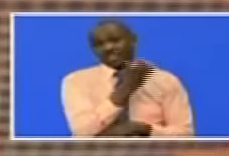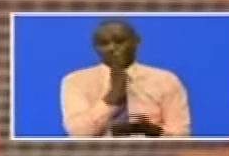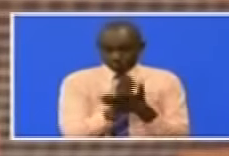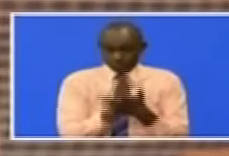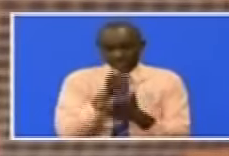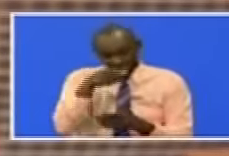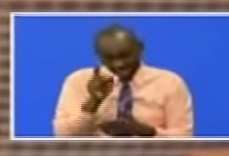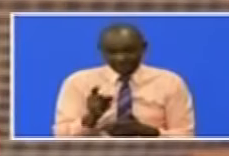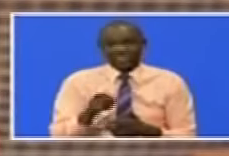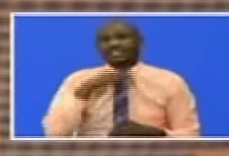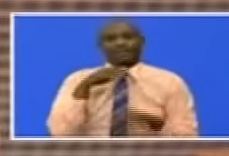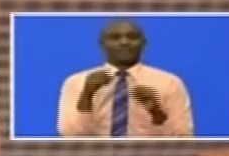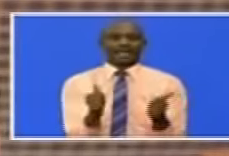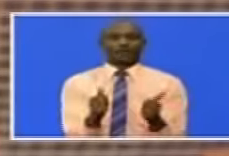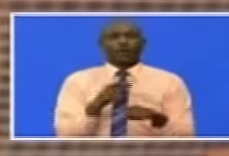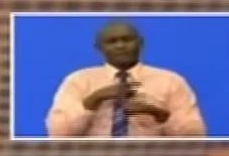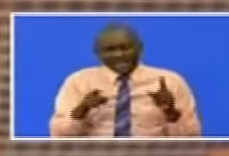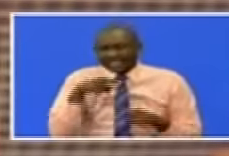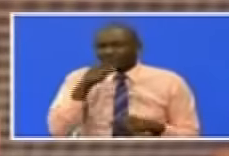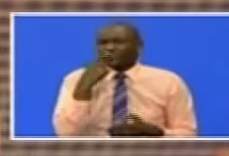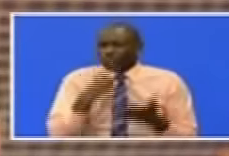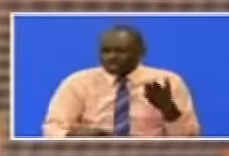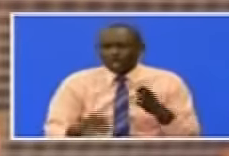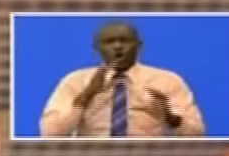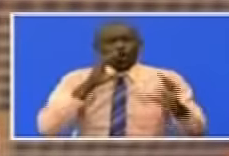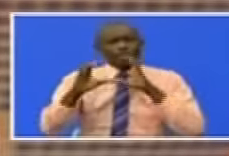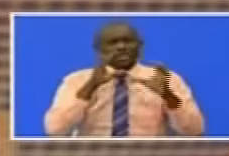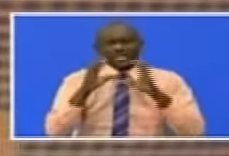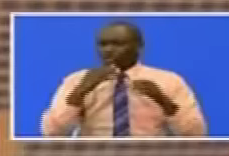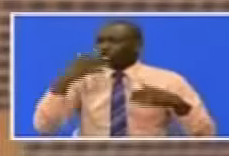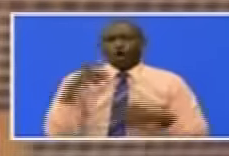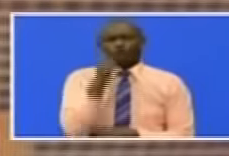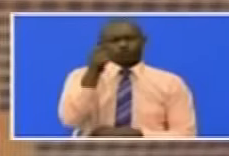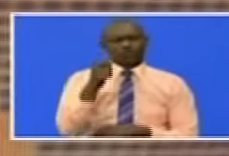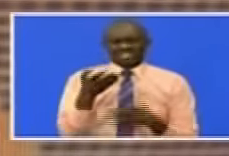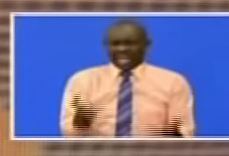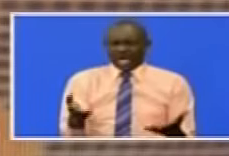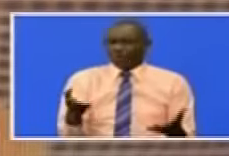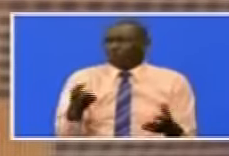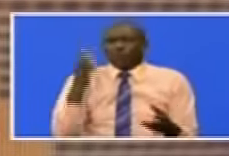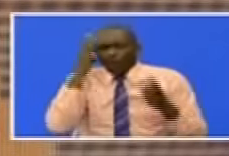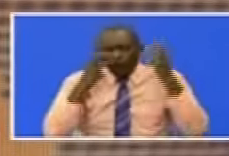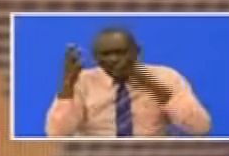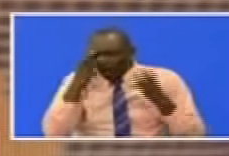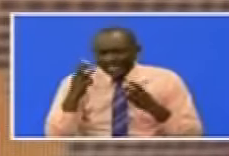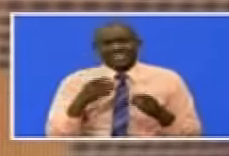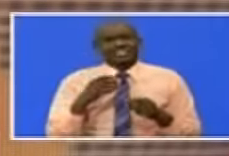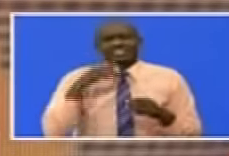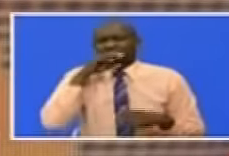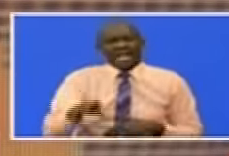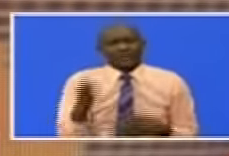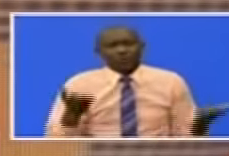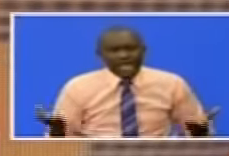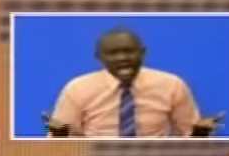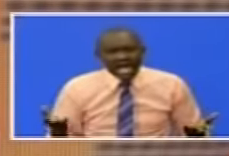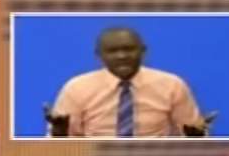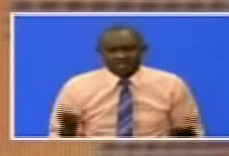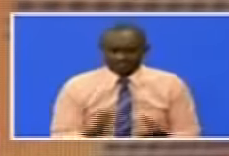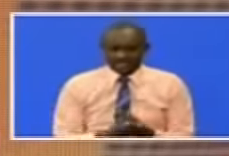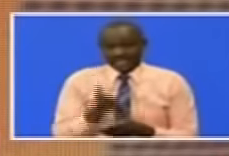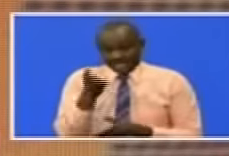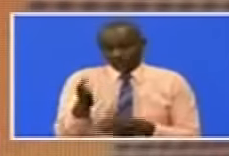mikononi mwa Al-Shabaab. Sasa wanadai mawasiliano yamekatika ghafla na wana wasiwasi mwingi kuhusu aliko jamaa